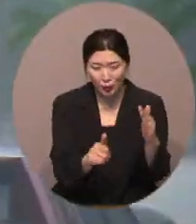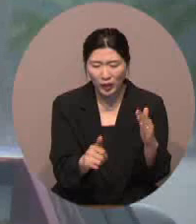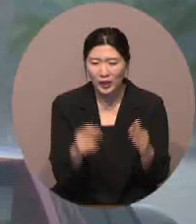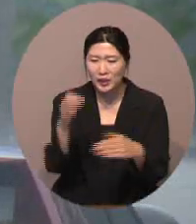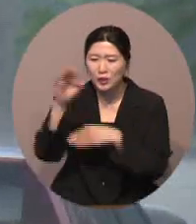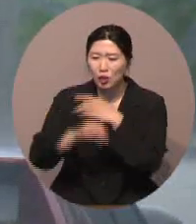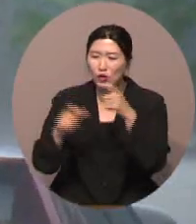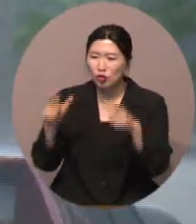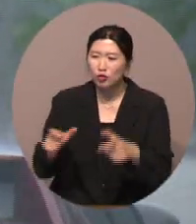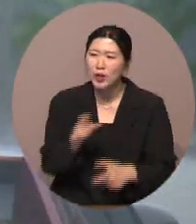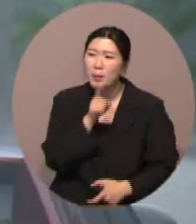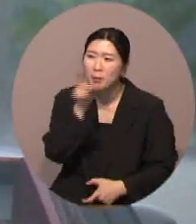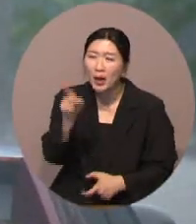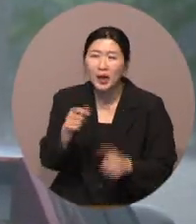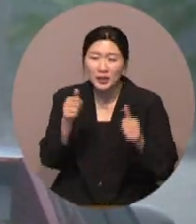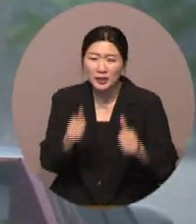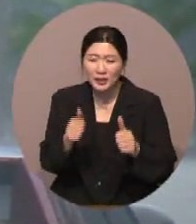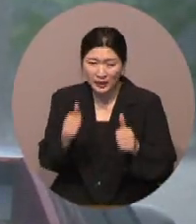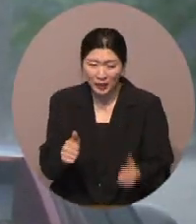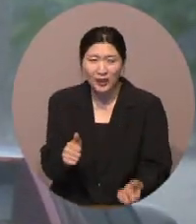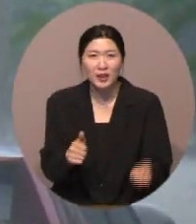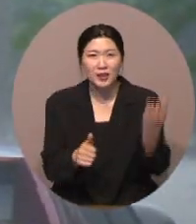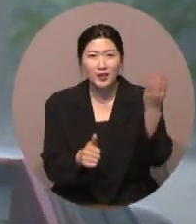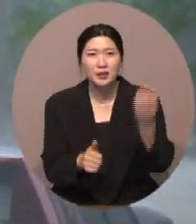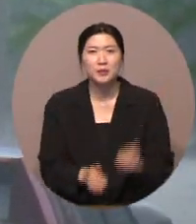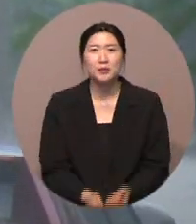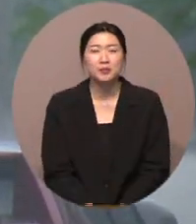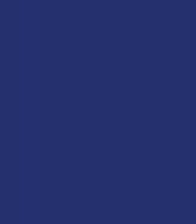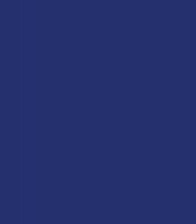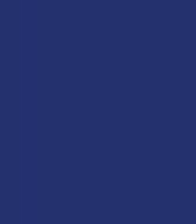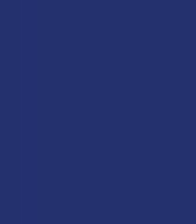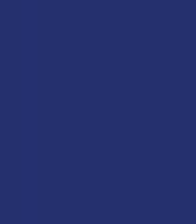상대로 손해 배상 청구 소송을 냈습니다